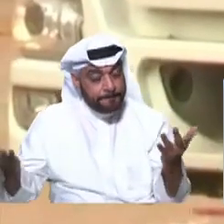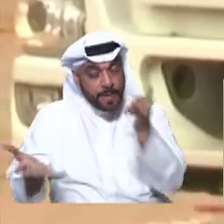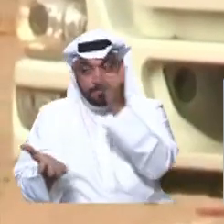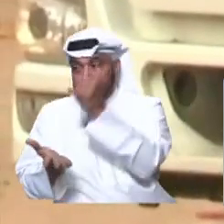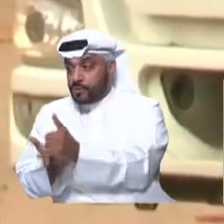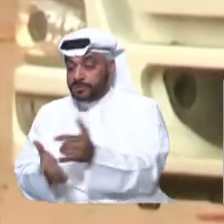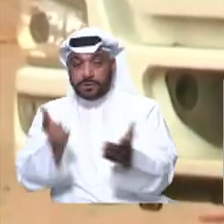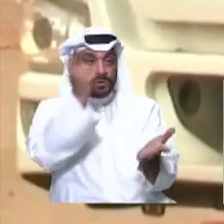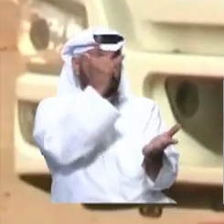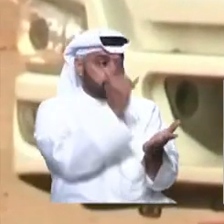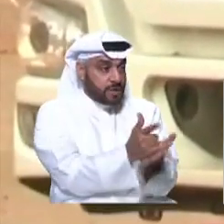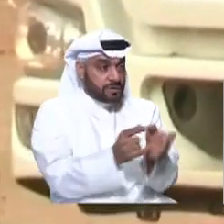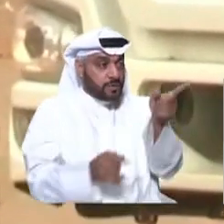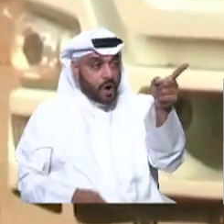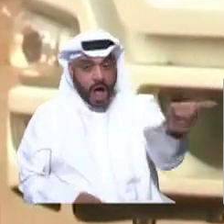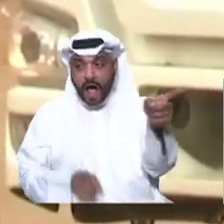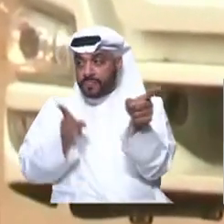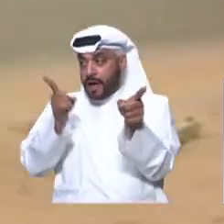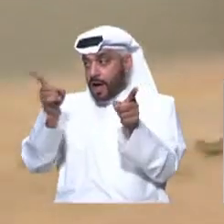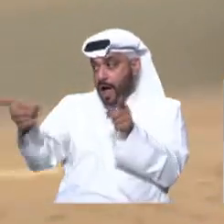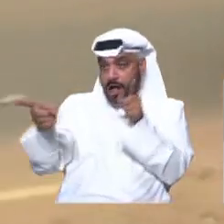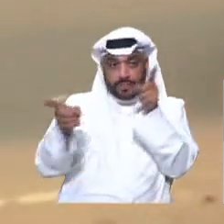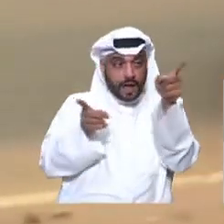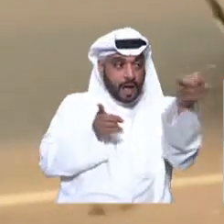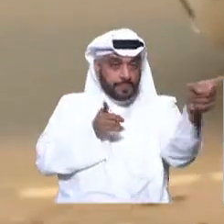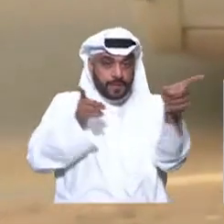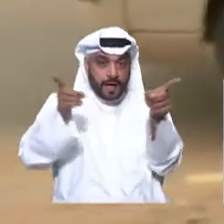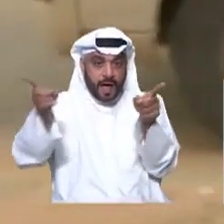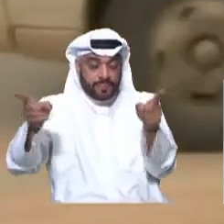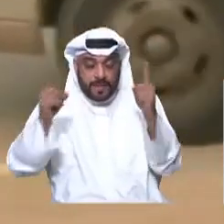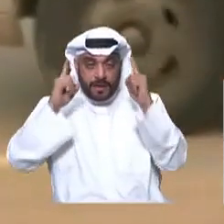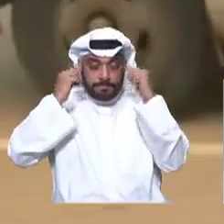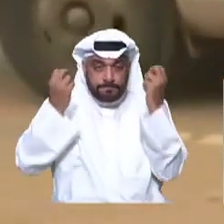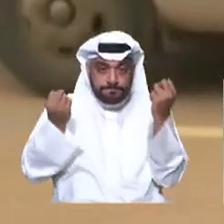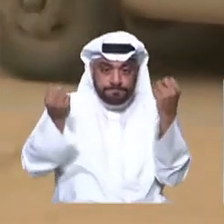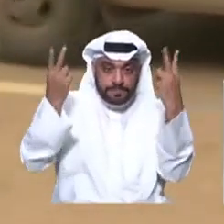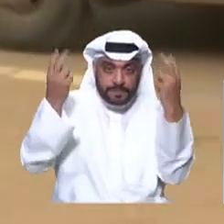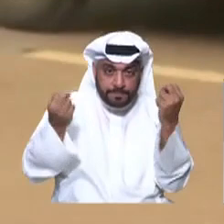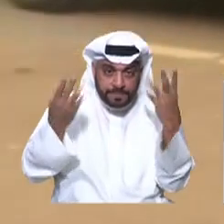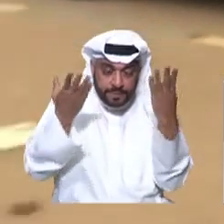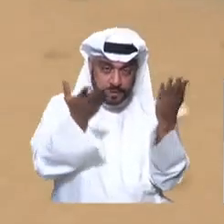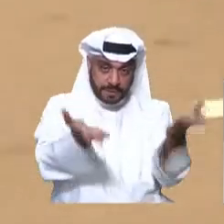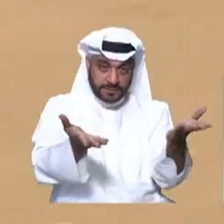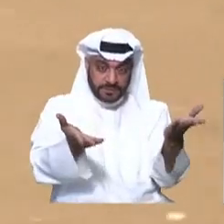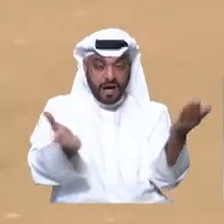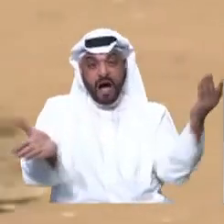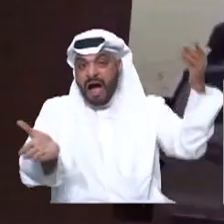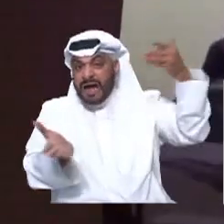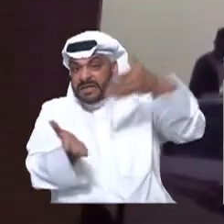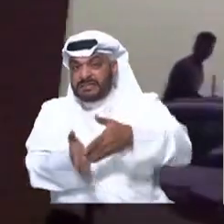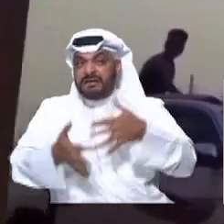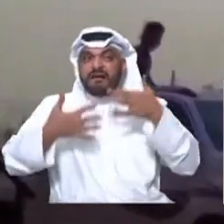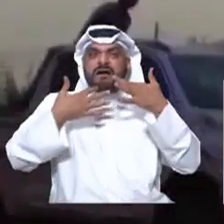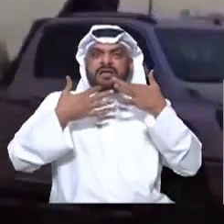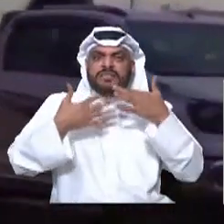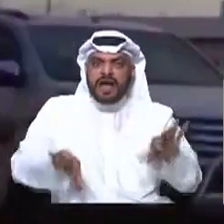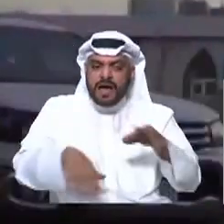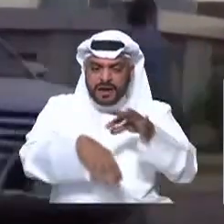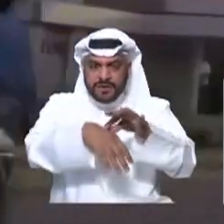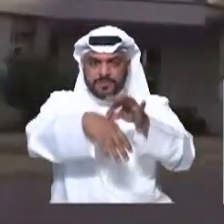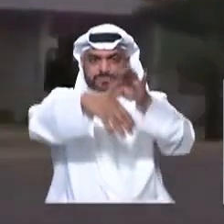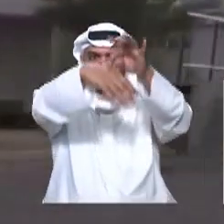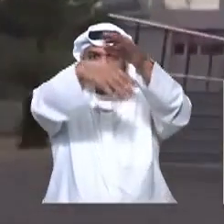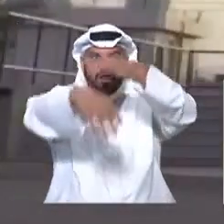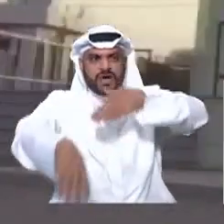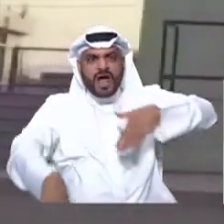مع تصاعد للدخان وتحليق للطائرات الجيش السوداني قال ان قوات الدعم السريع استهدفت المناطق السكنيه